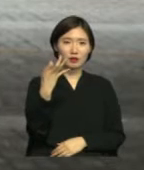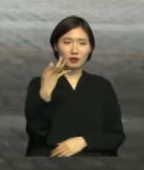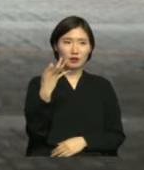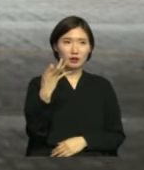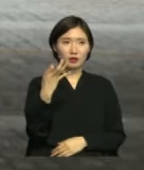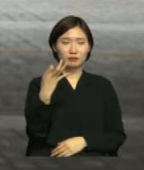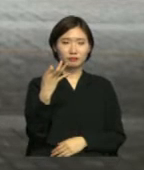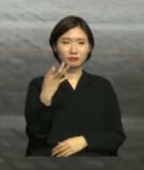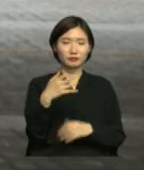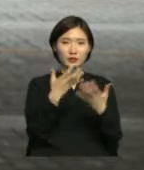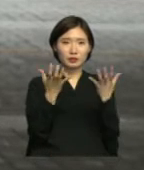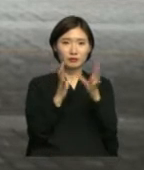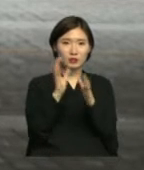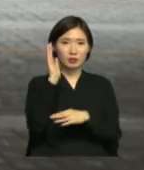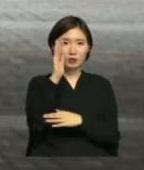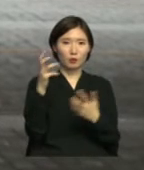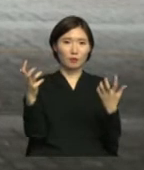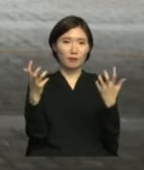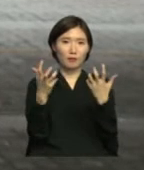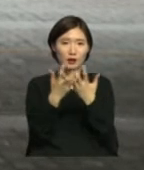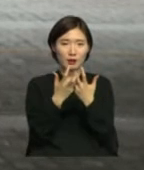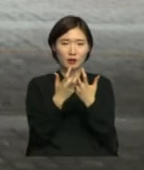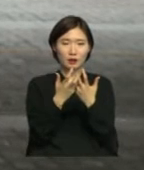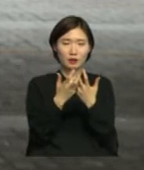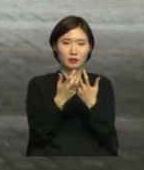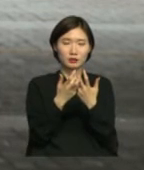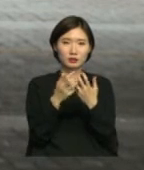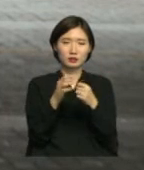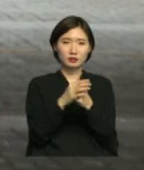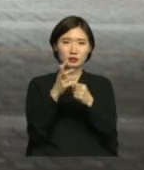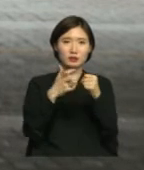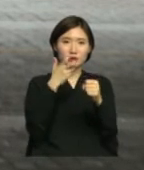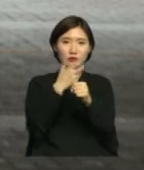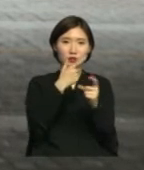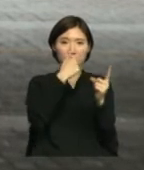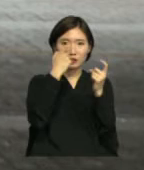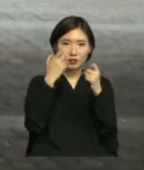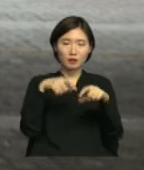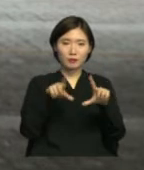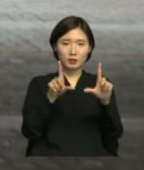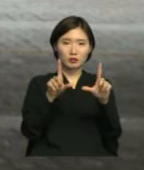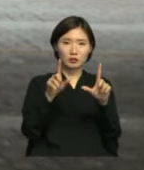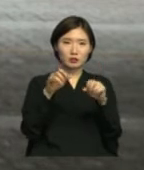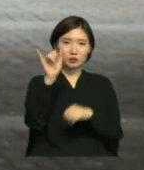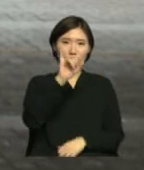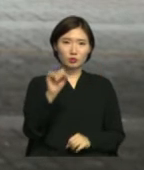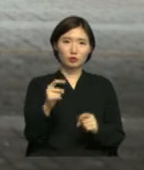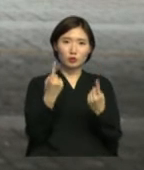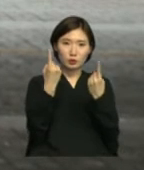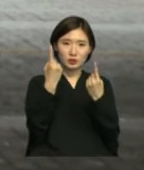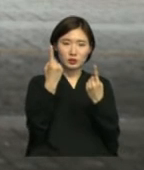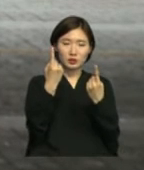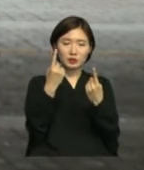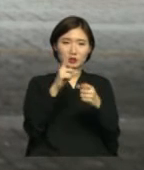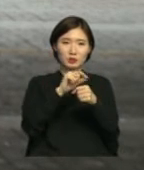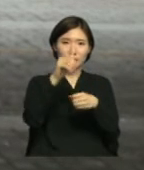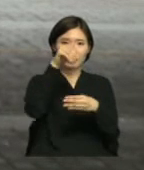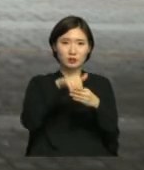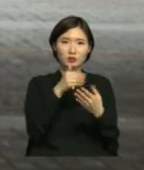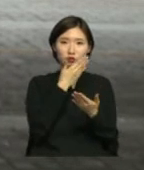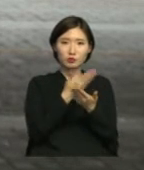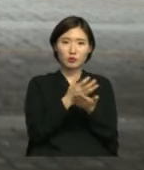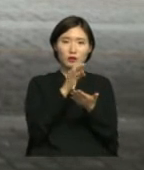찬 행사였습니다. 민주선거 70주년을 맞이하는 제7회 전국 동시지방선거의 소중한 의미와 가치를